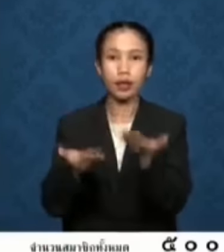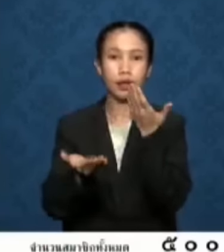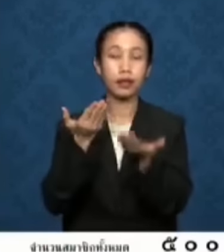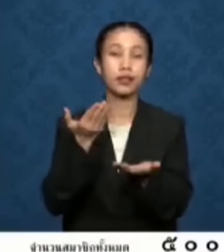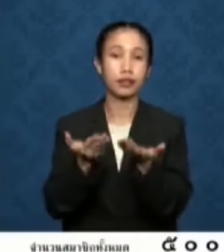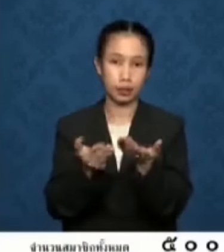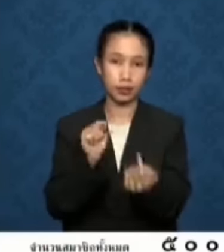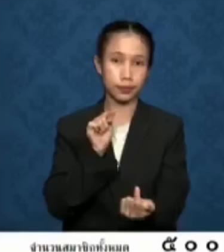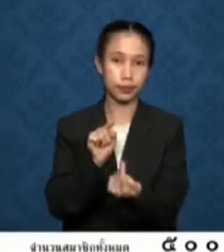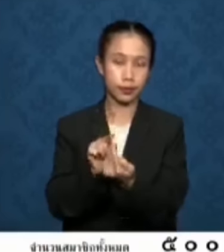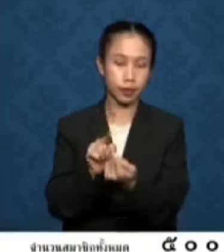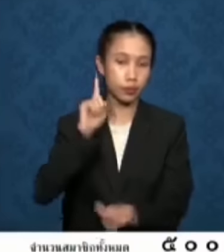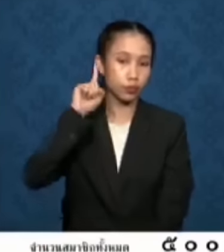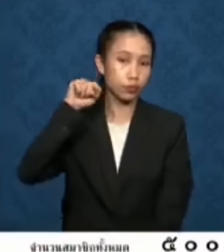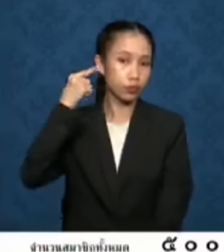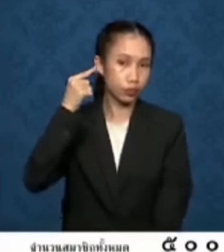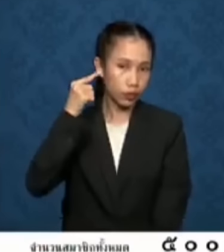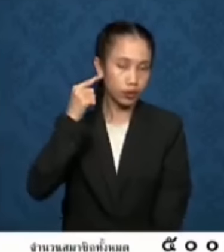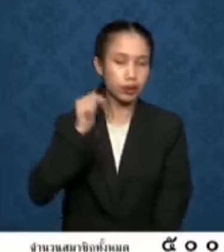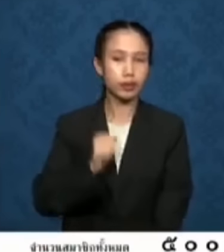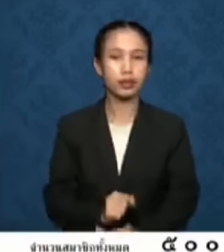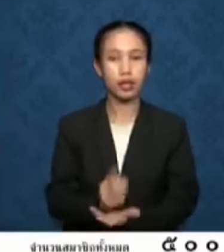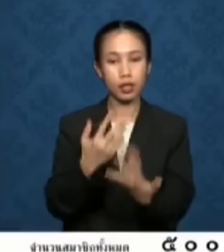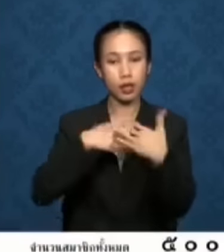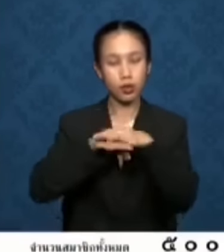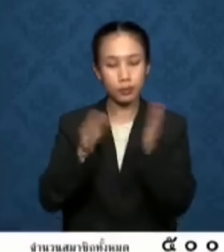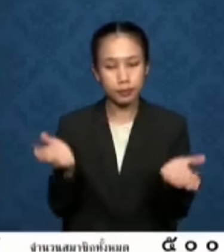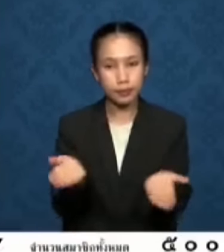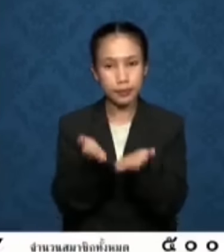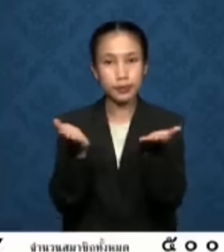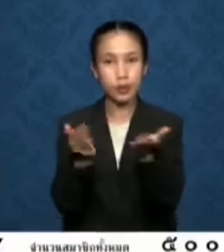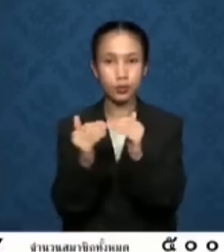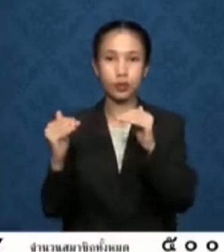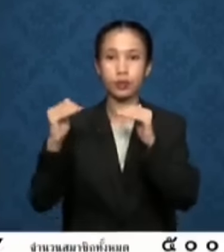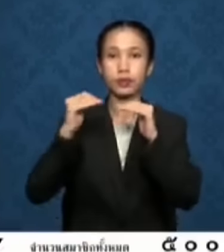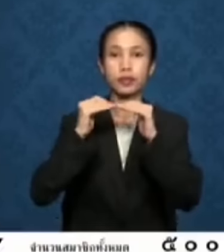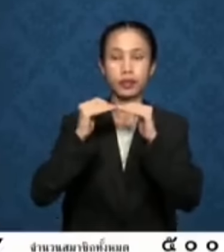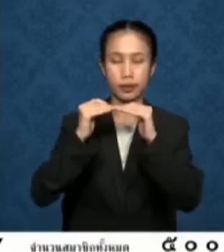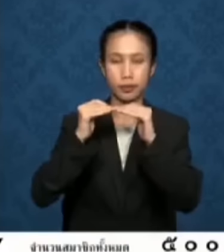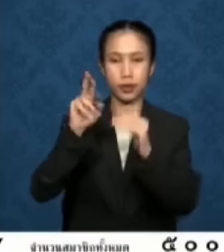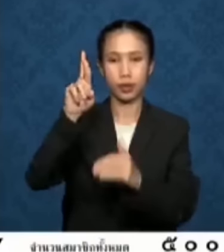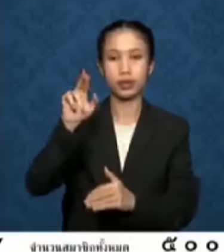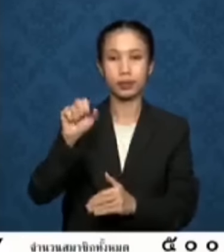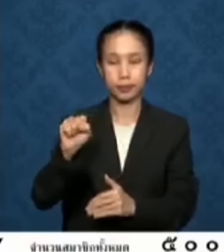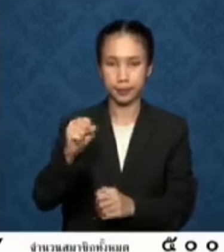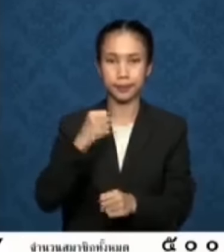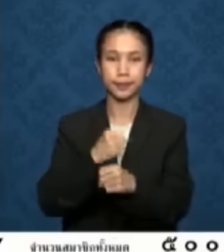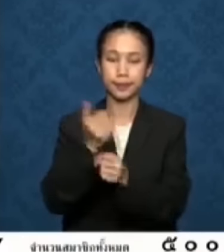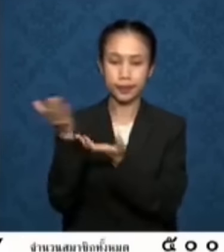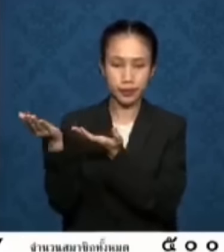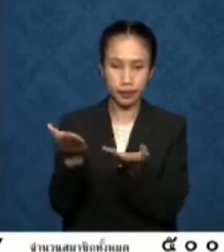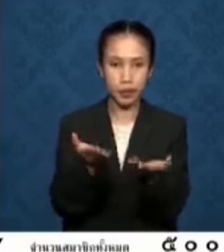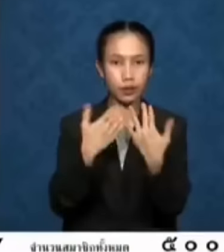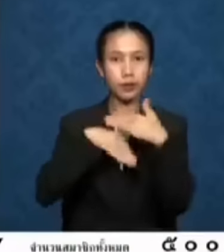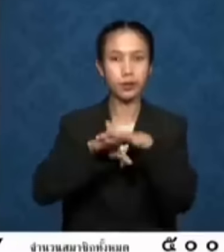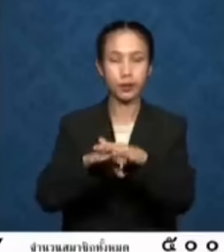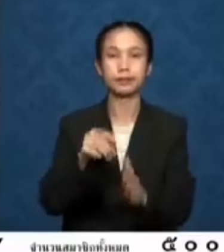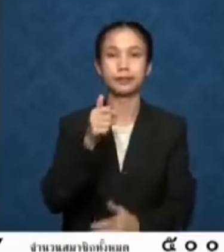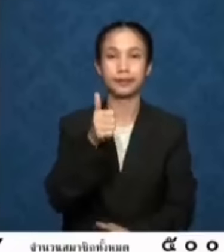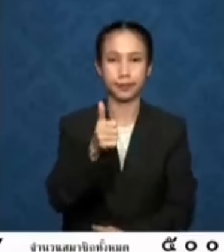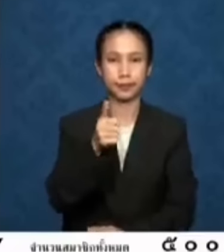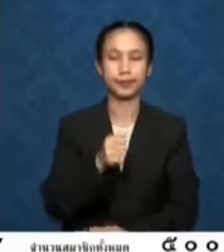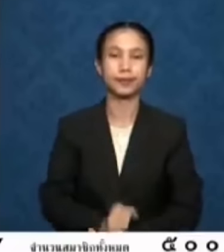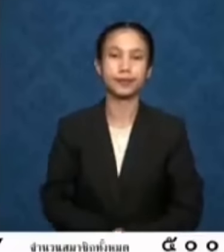ของสตรีเพศนะครับในการผลักดันความเท่าเทียมกันในสภานะครับก็เรียนเชิญได้ทั้งสิ้นเลยนะครับ